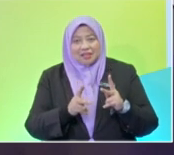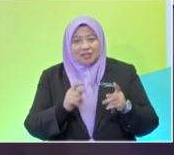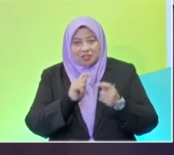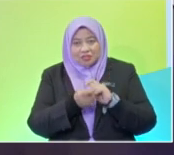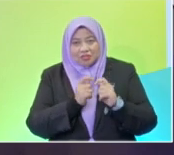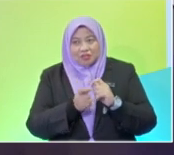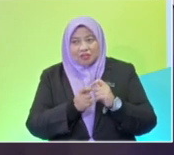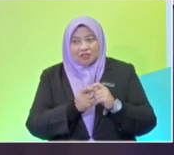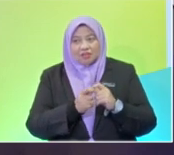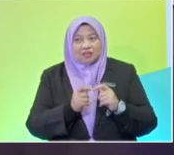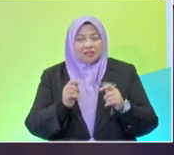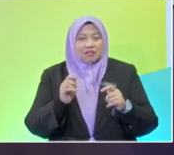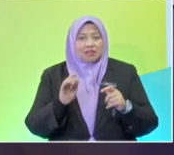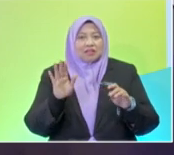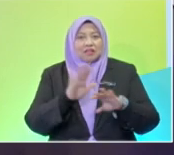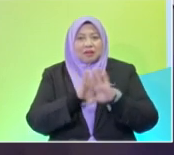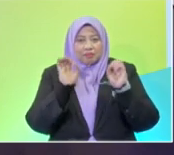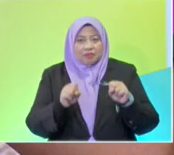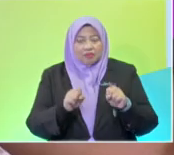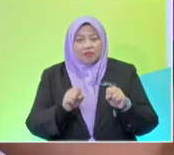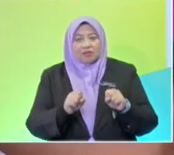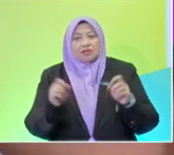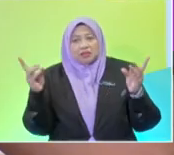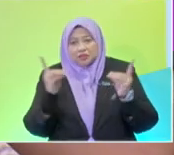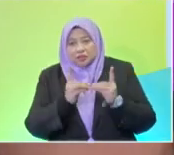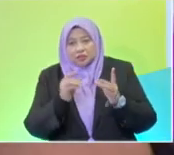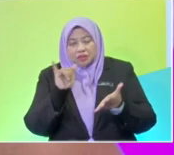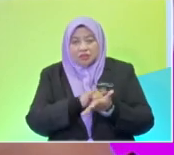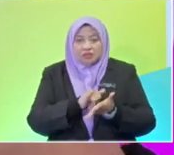dia tidak bertemu dan di menolak